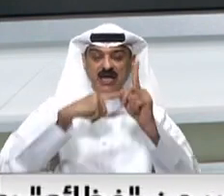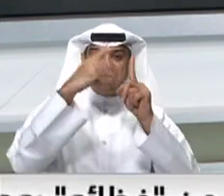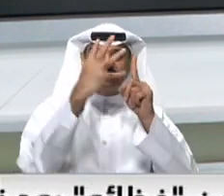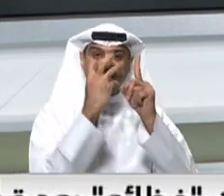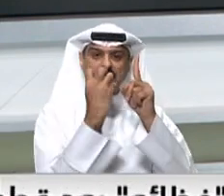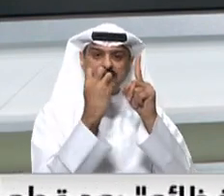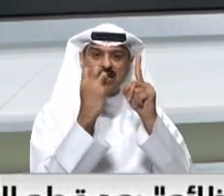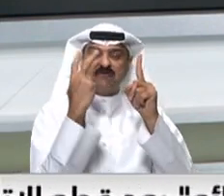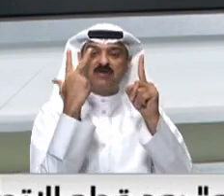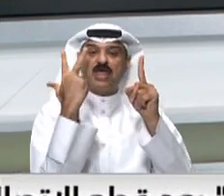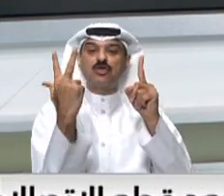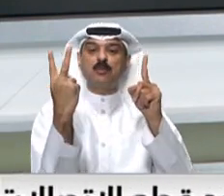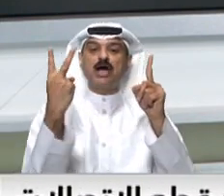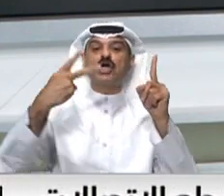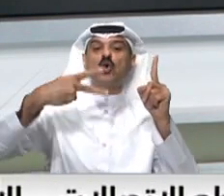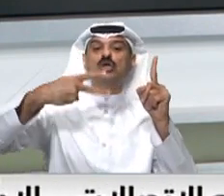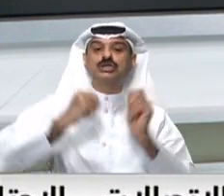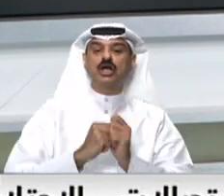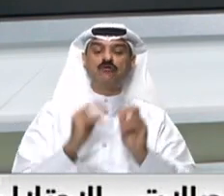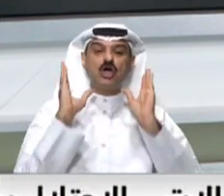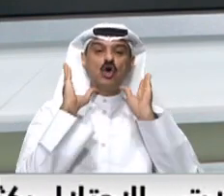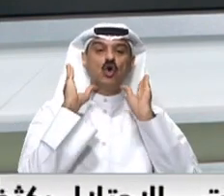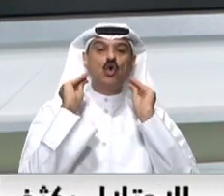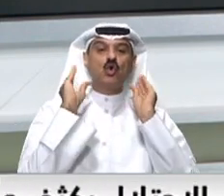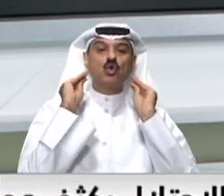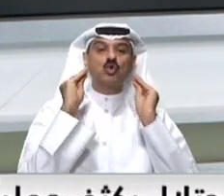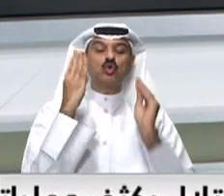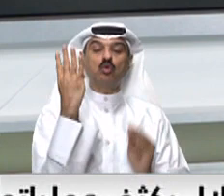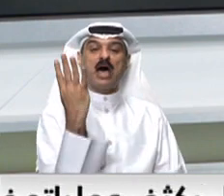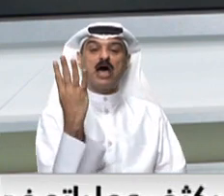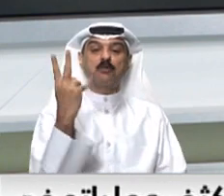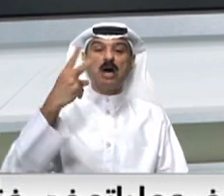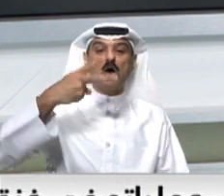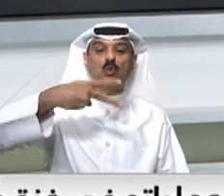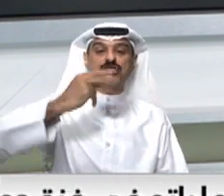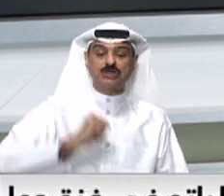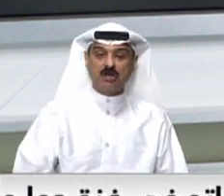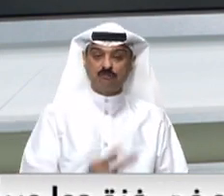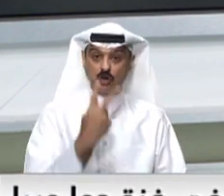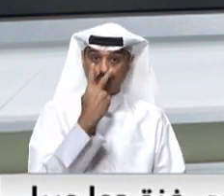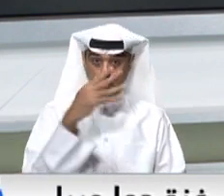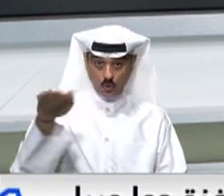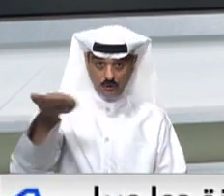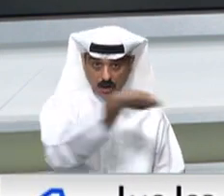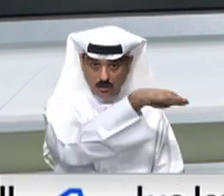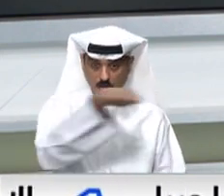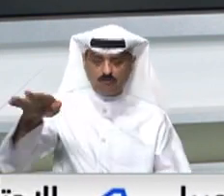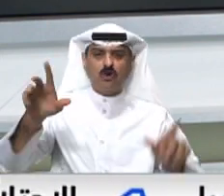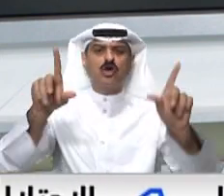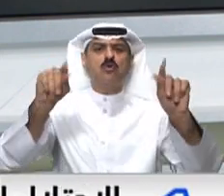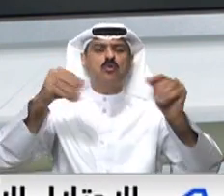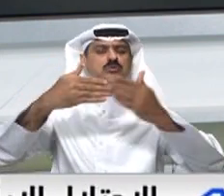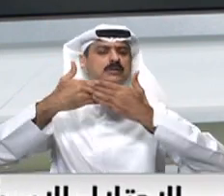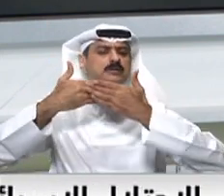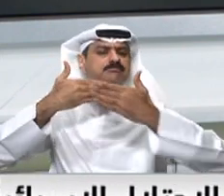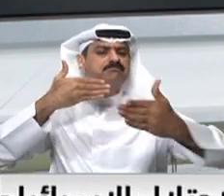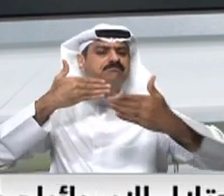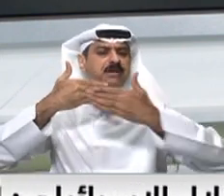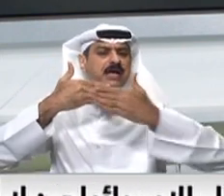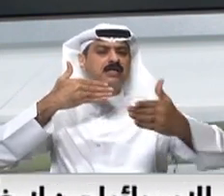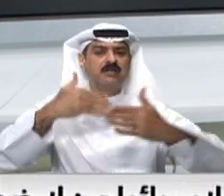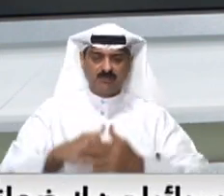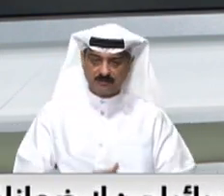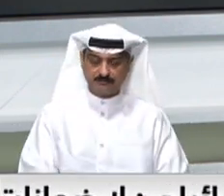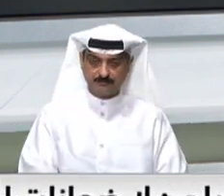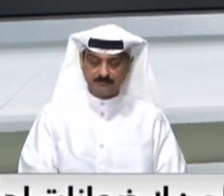الحالية 28 درجة مئوية، الرطوبة النسبية 24%. أما الرؤية الأفقية فهي ممتازة تتجاوز 10